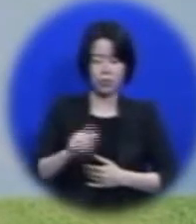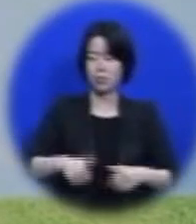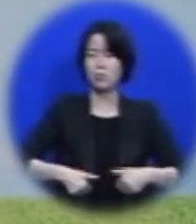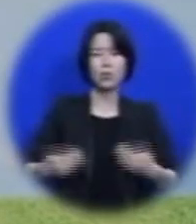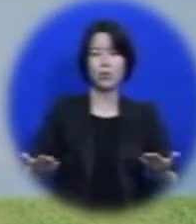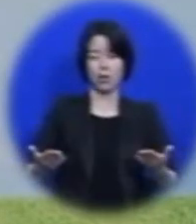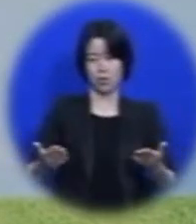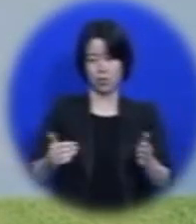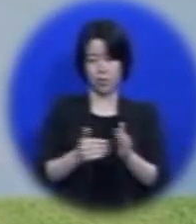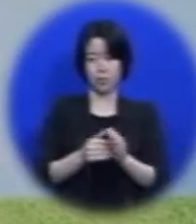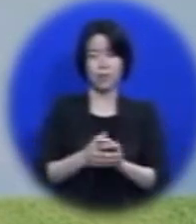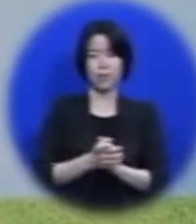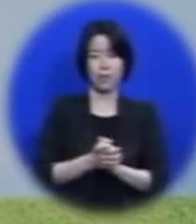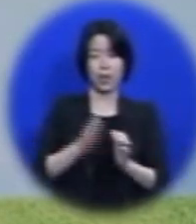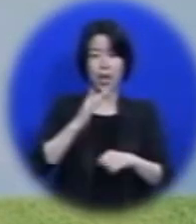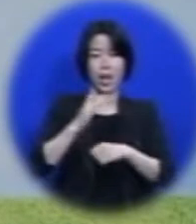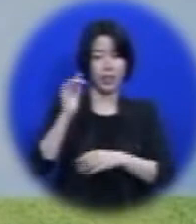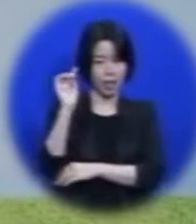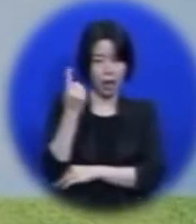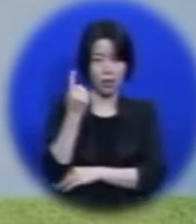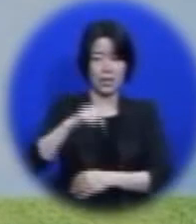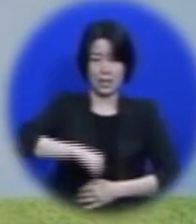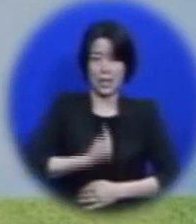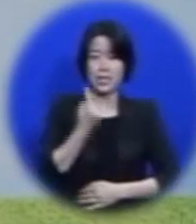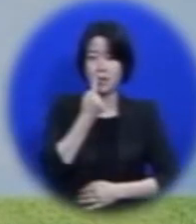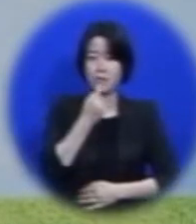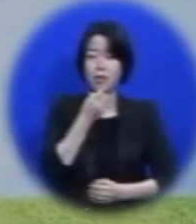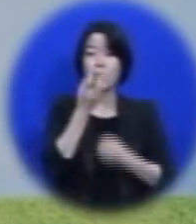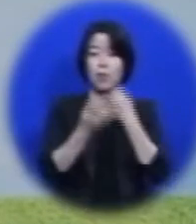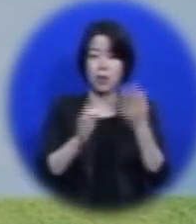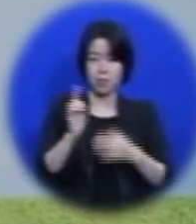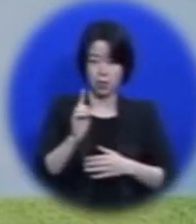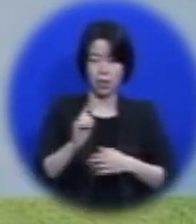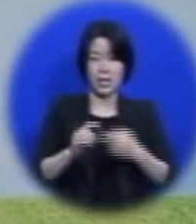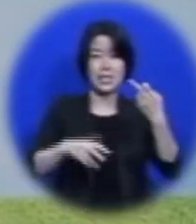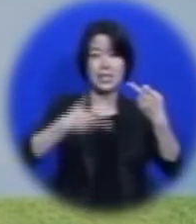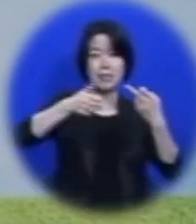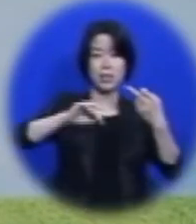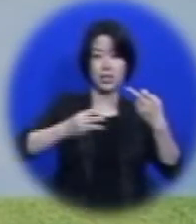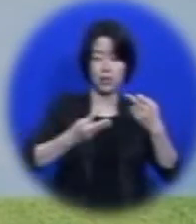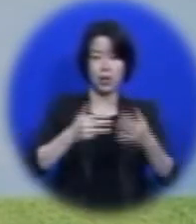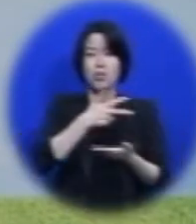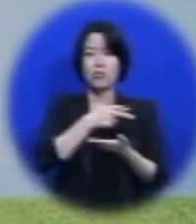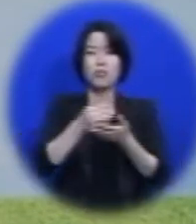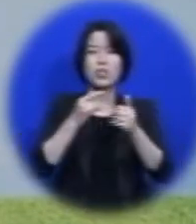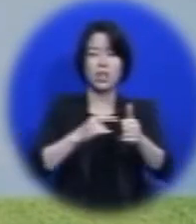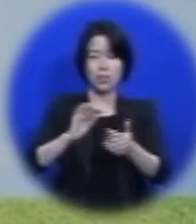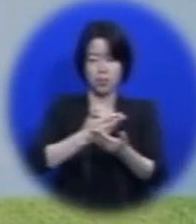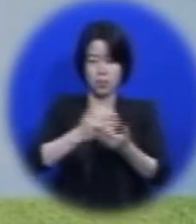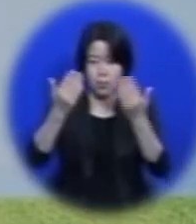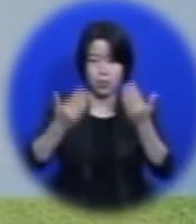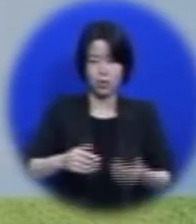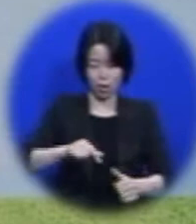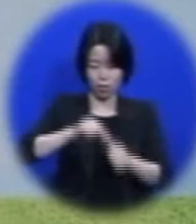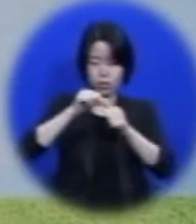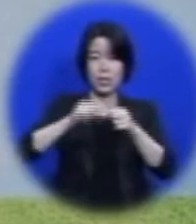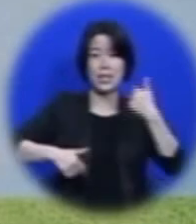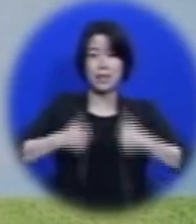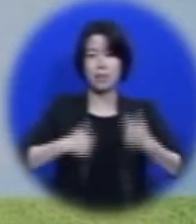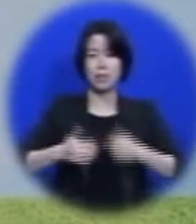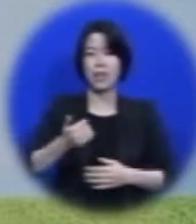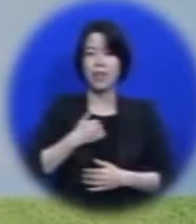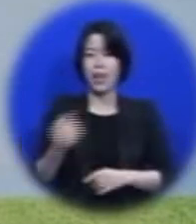없어졌어요. 다윗 자신의 입으로 고백하기를 12절에 주님께서 베푸시는 구원의 기쁨을